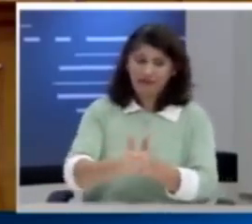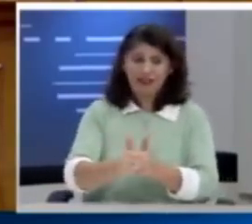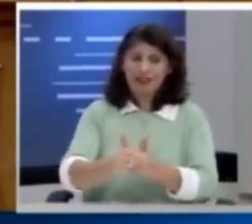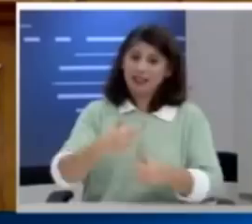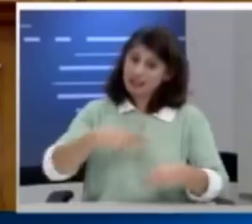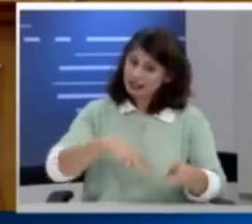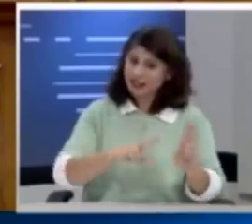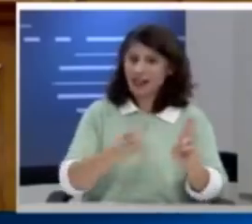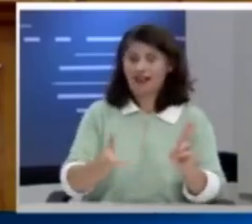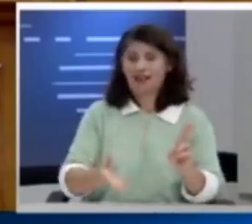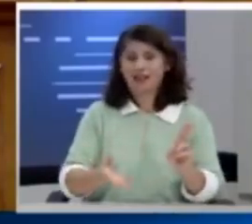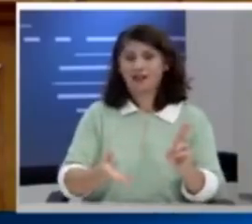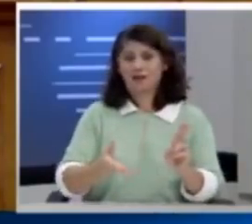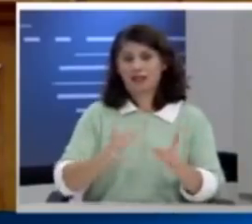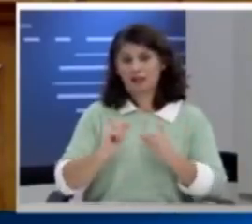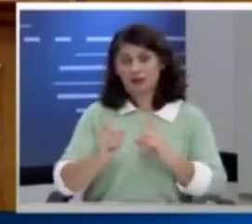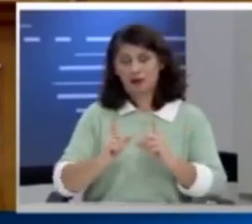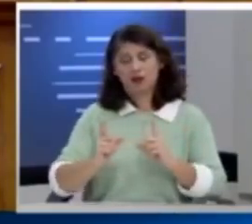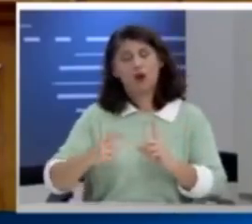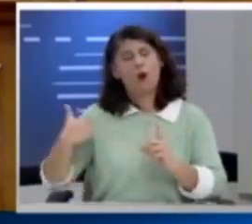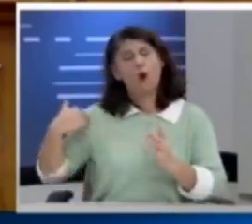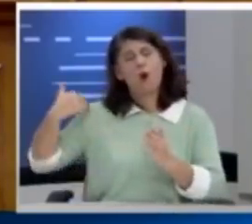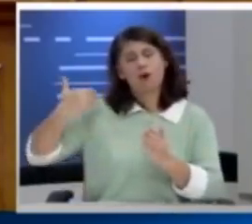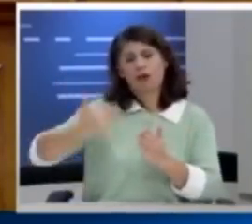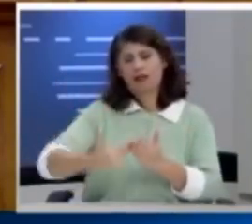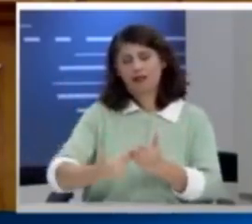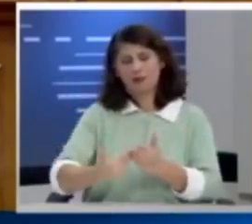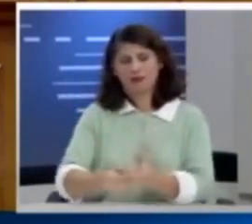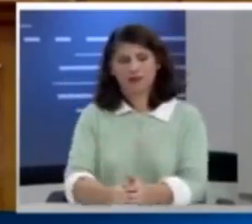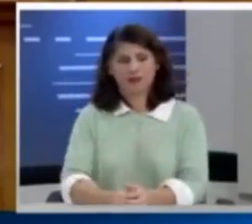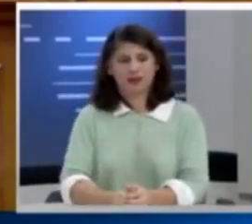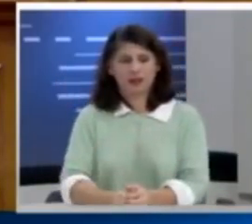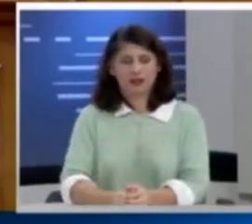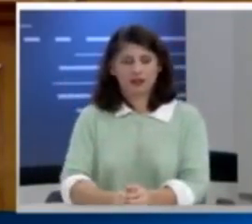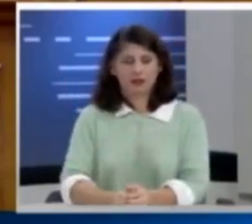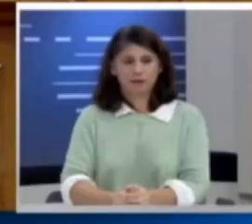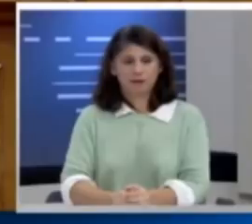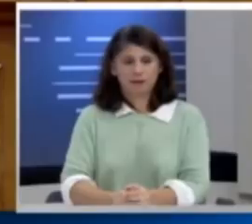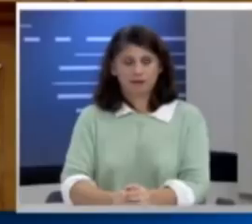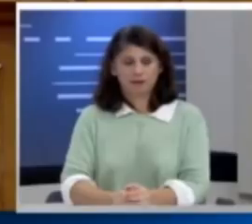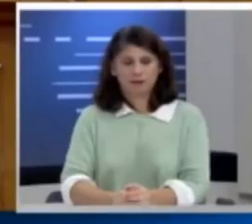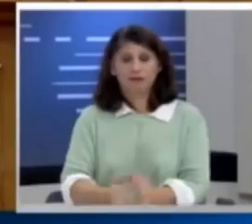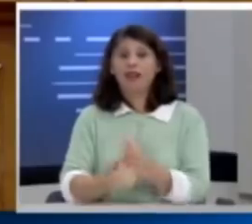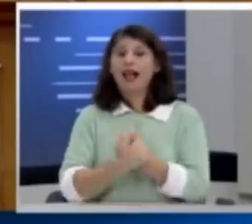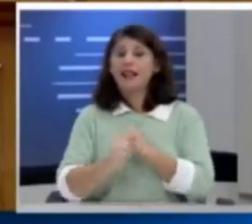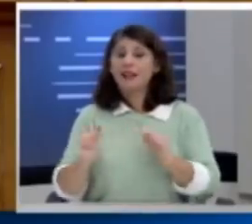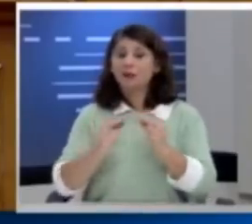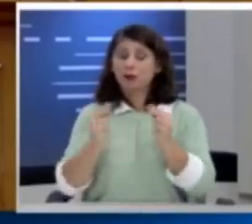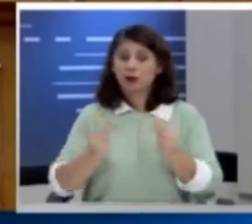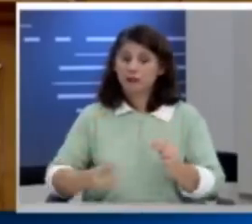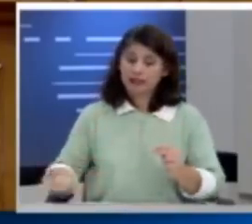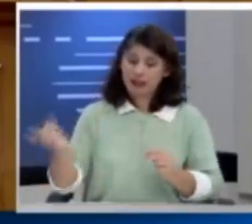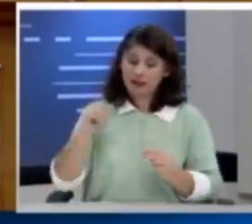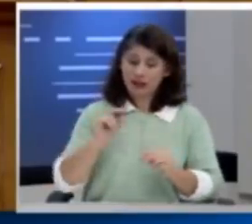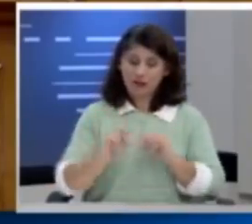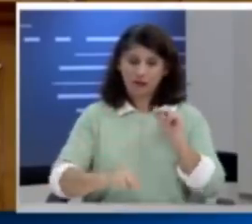στην υλοποίησή της όλο το προηγούμενο διάστημα. Και ανεξάρτητα από το αποτέλεσμα της